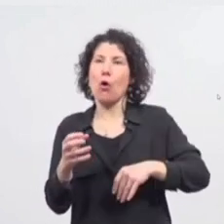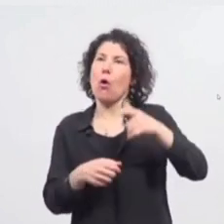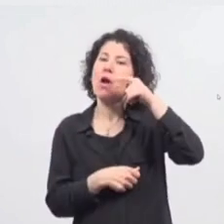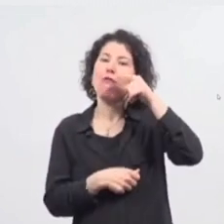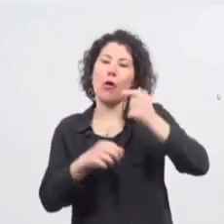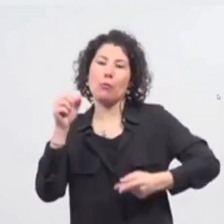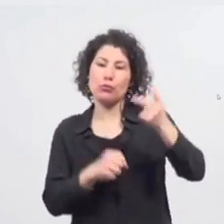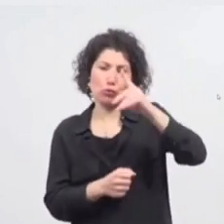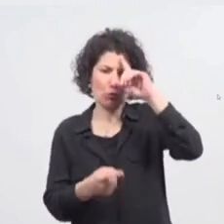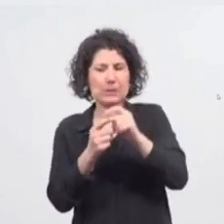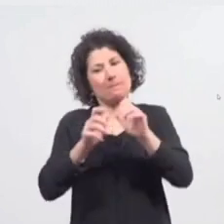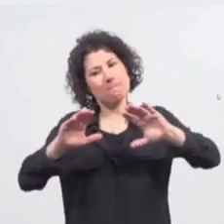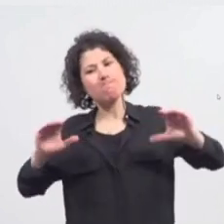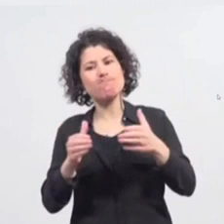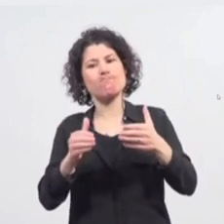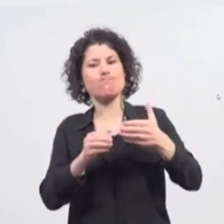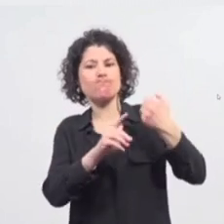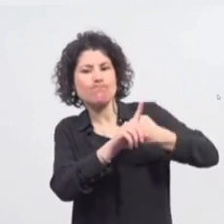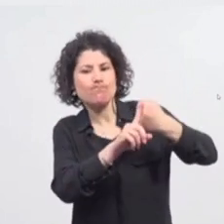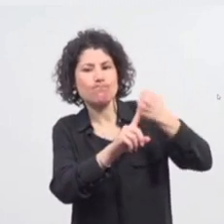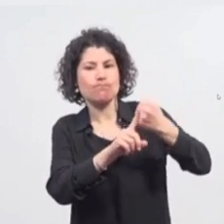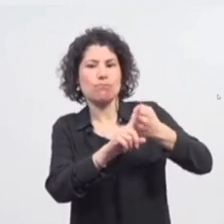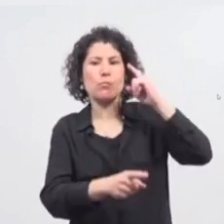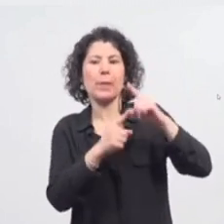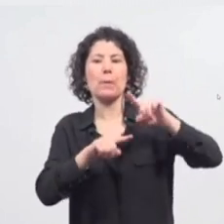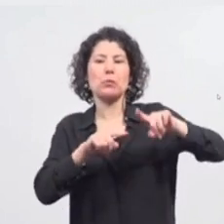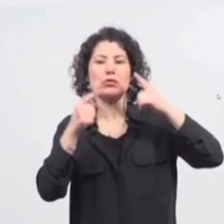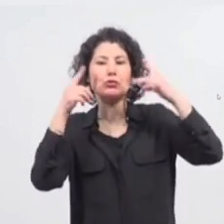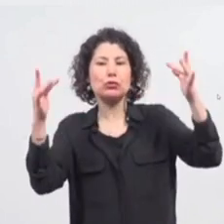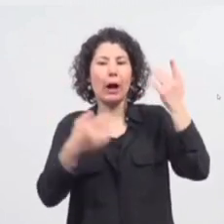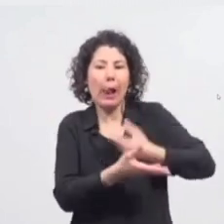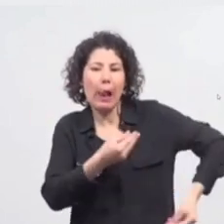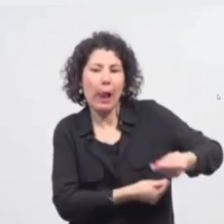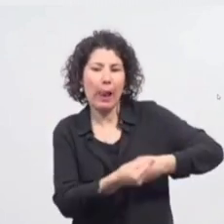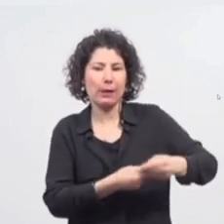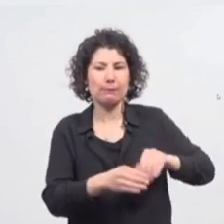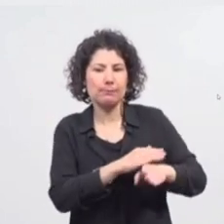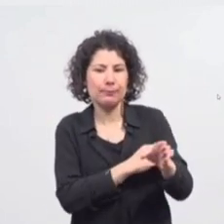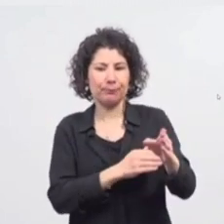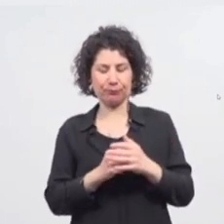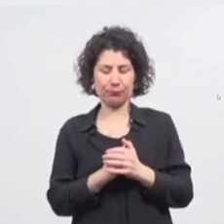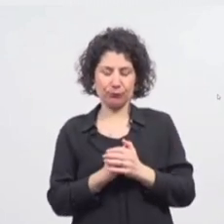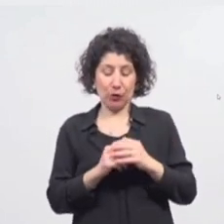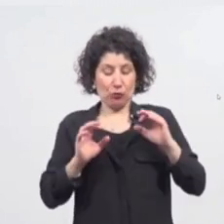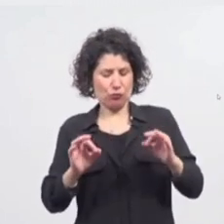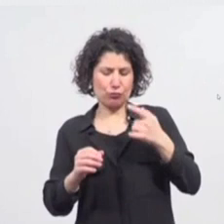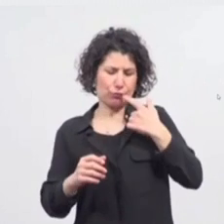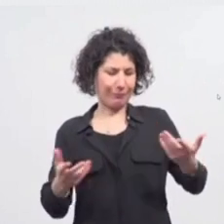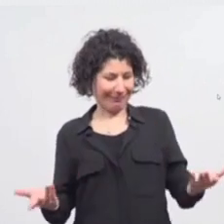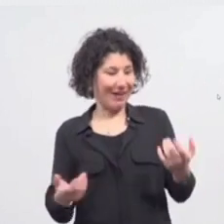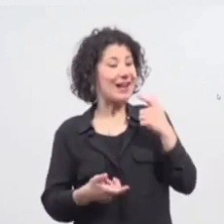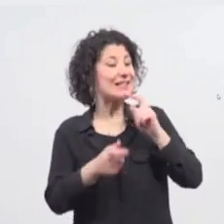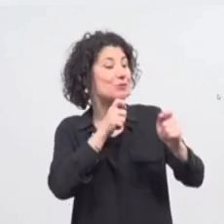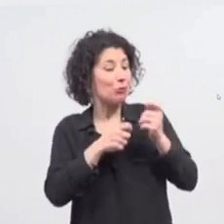tous ensemble le trafic illicite de biens culturels. Dès lors, les échanges aujourd'hui mettent en évidence les attentes des